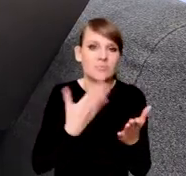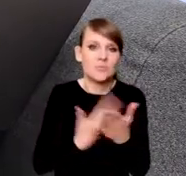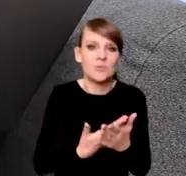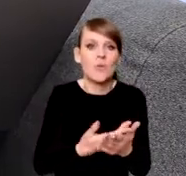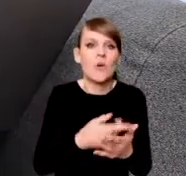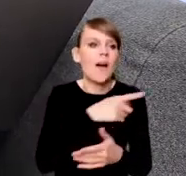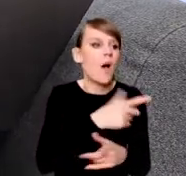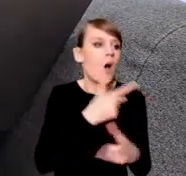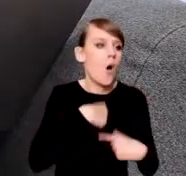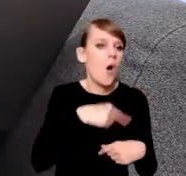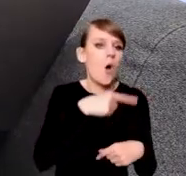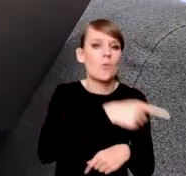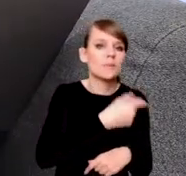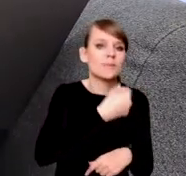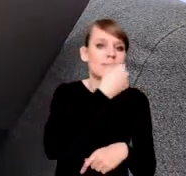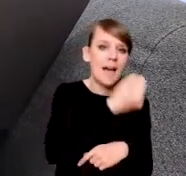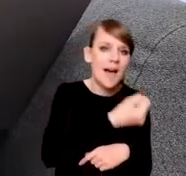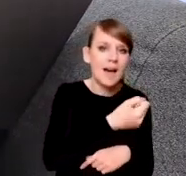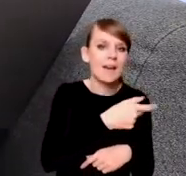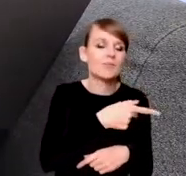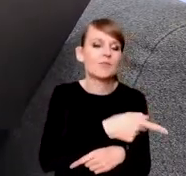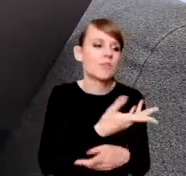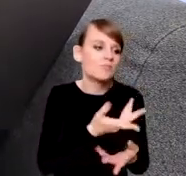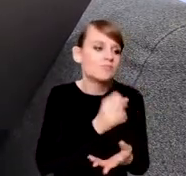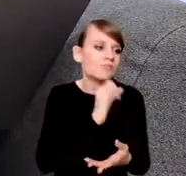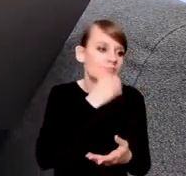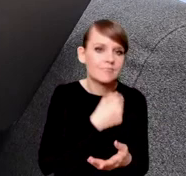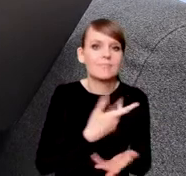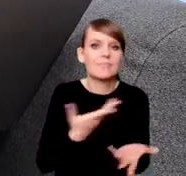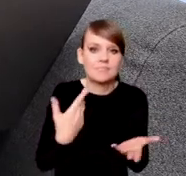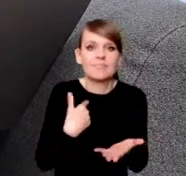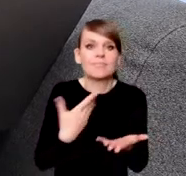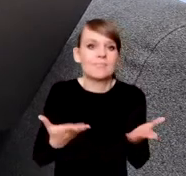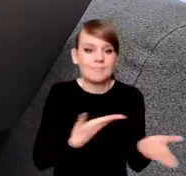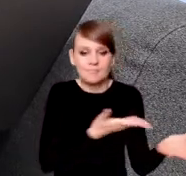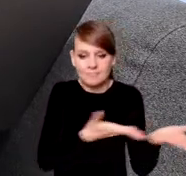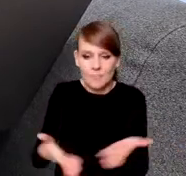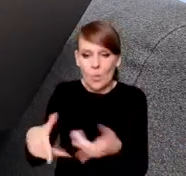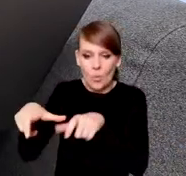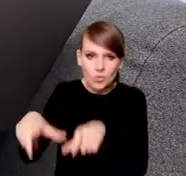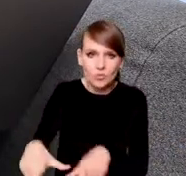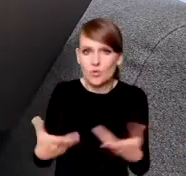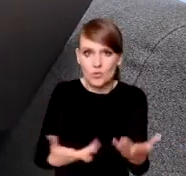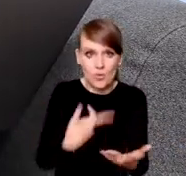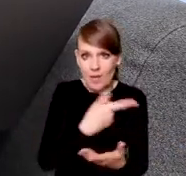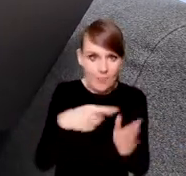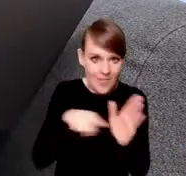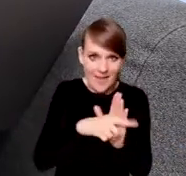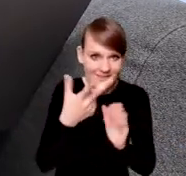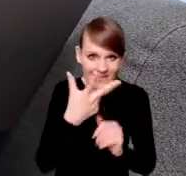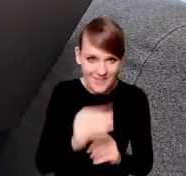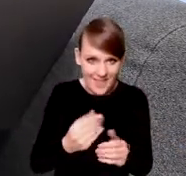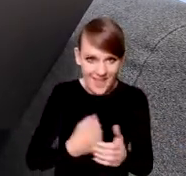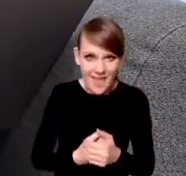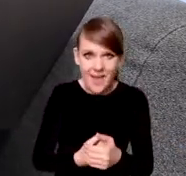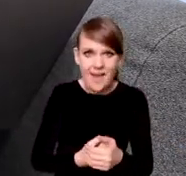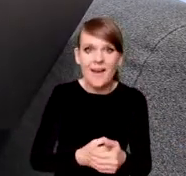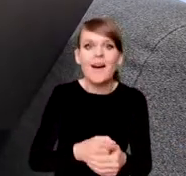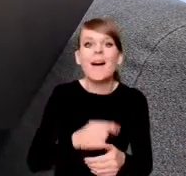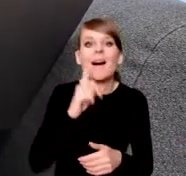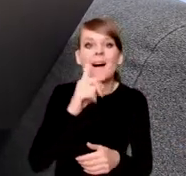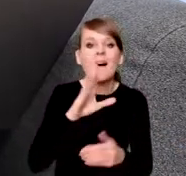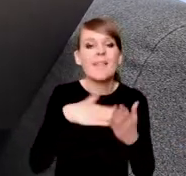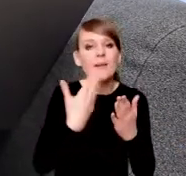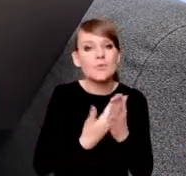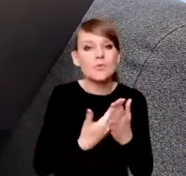starsze, którym się ustępuje miejsca, tak? Natomiast negatywny wymiar hierarchiczności, gdzie ci, którzy doszli już do